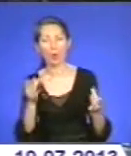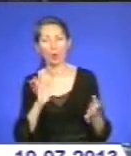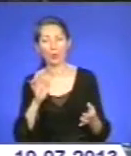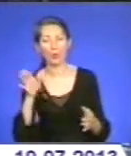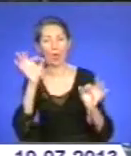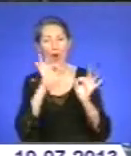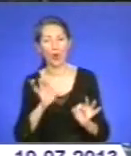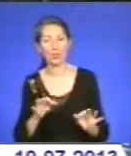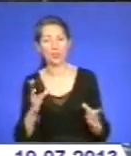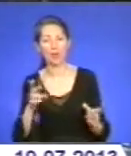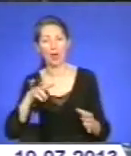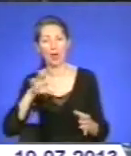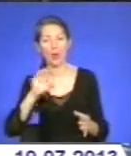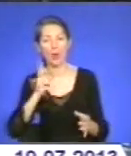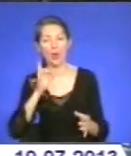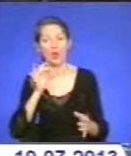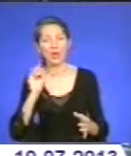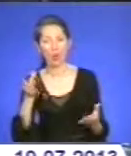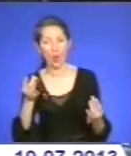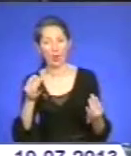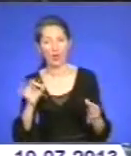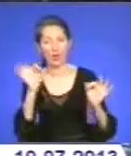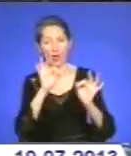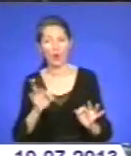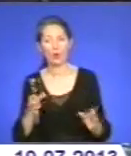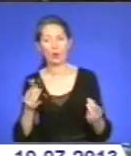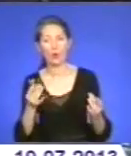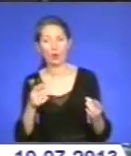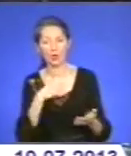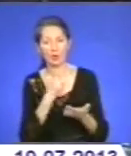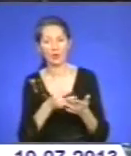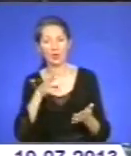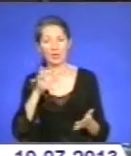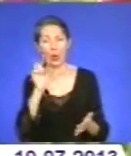осінь. Мокрина мокра і осінь мокра. Дивись, осінь по Мокрині.